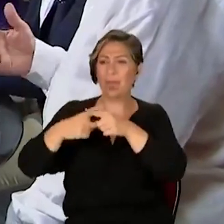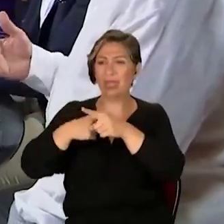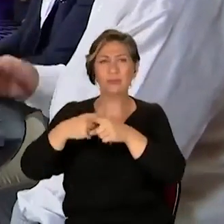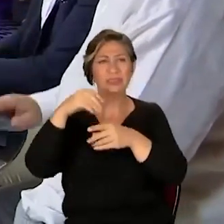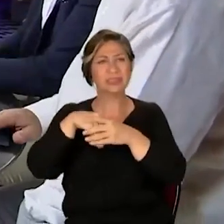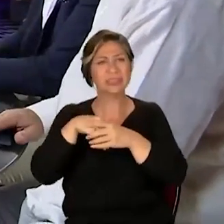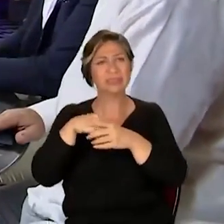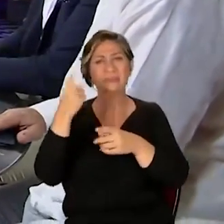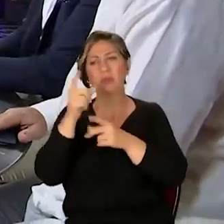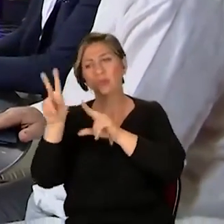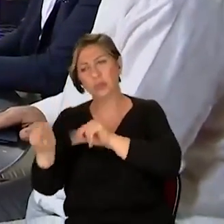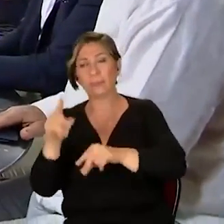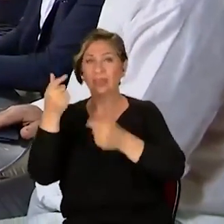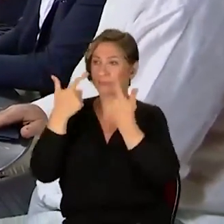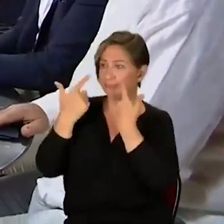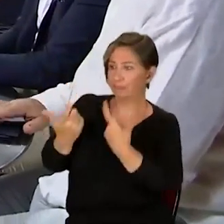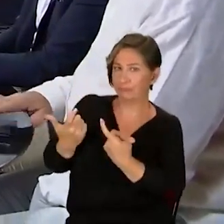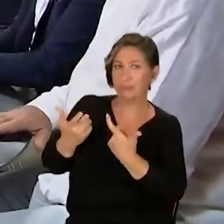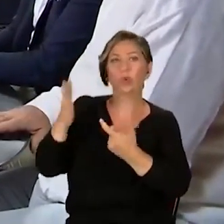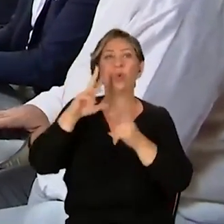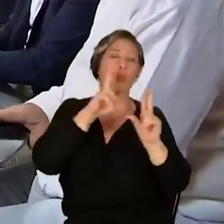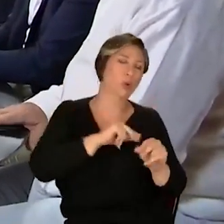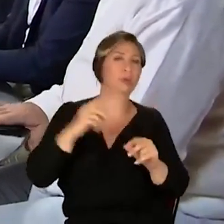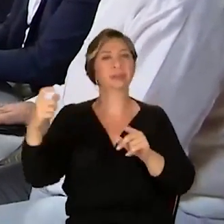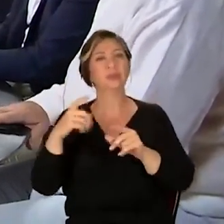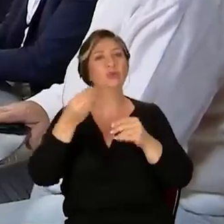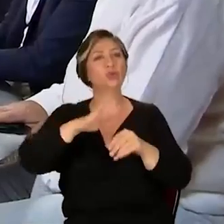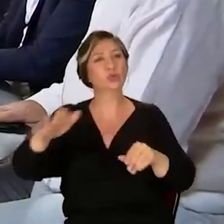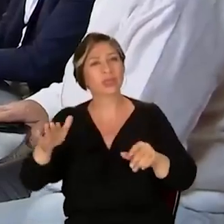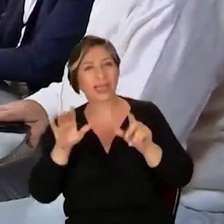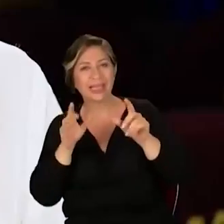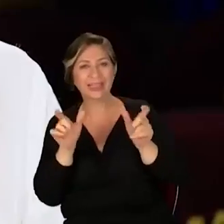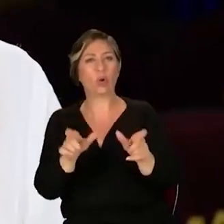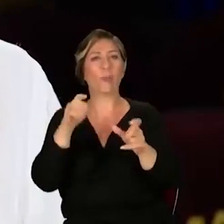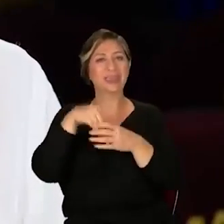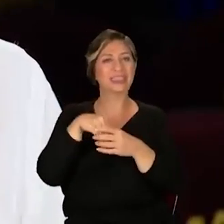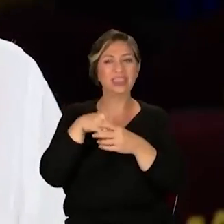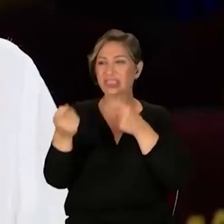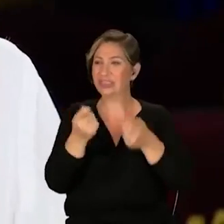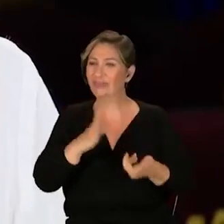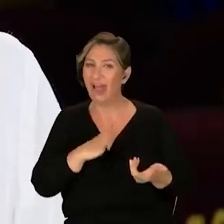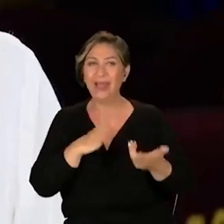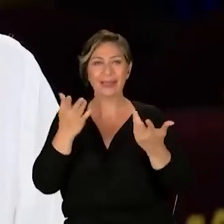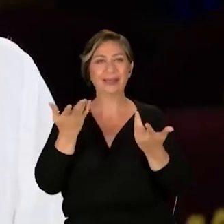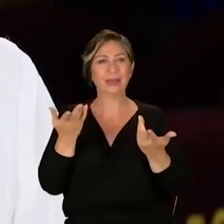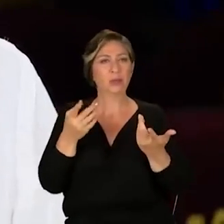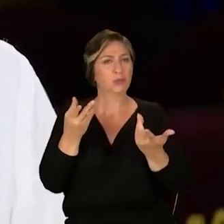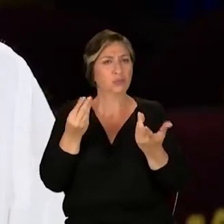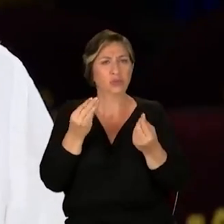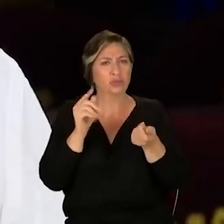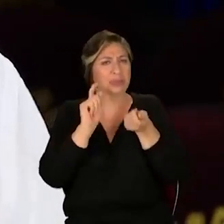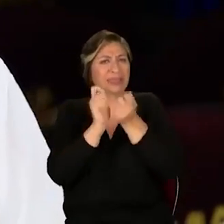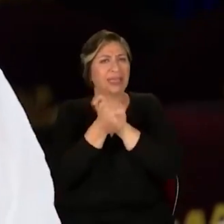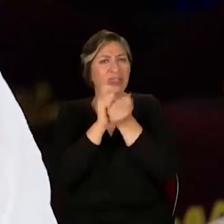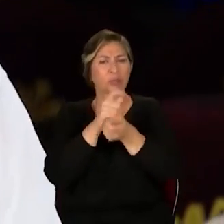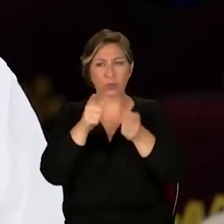için. Biraz birisi uyurken öbürü nöbettedir. Aynen öyle. Çoluk çocuk var, yapacak evet, işler var. Yani bu çok... değişken bir şey.